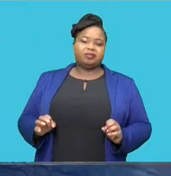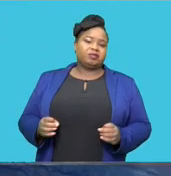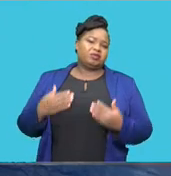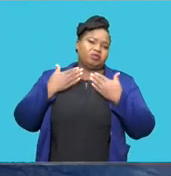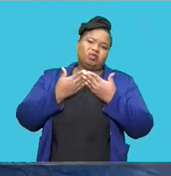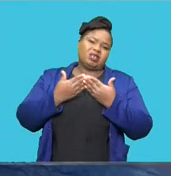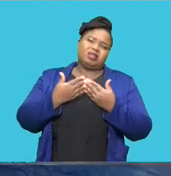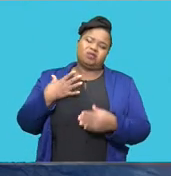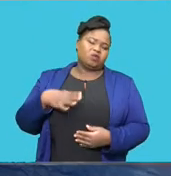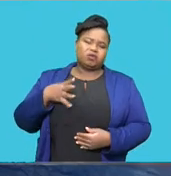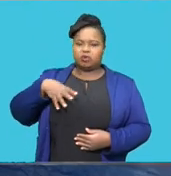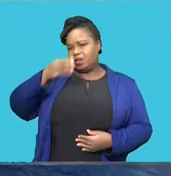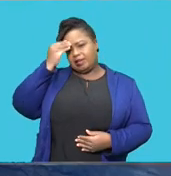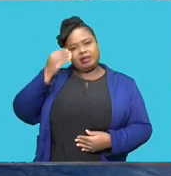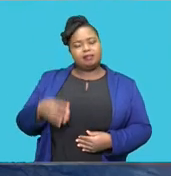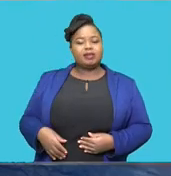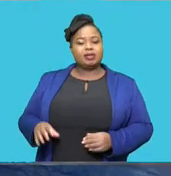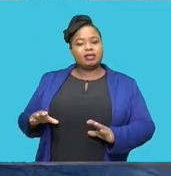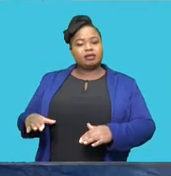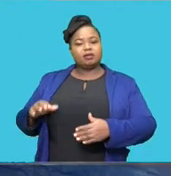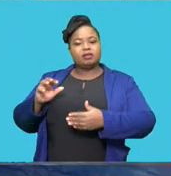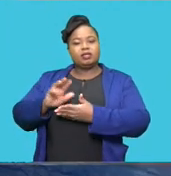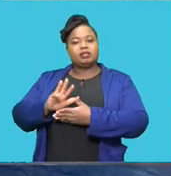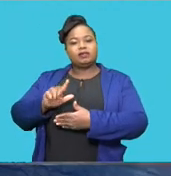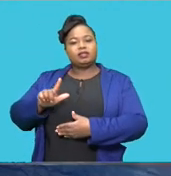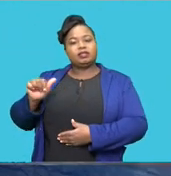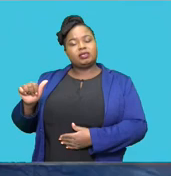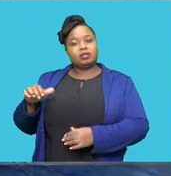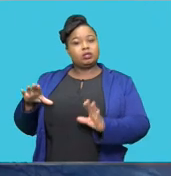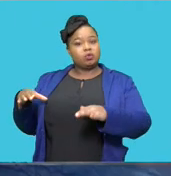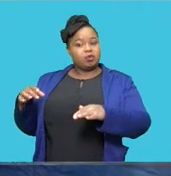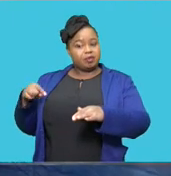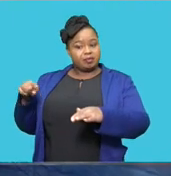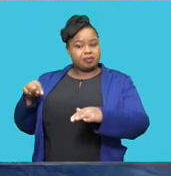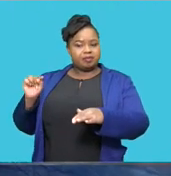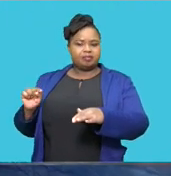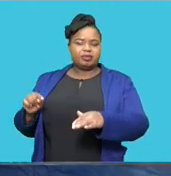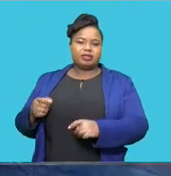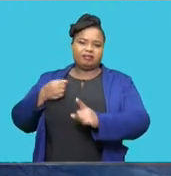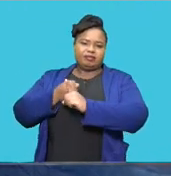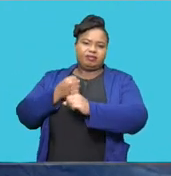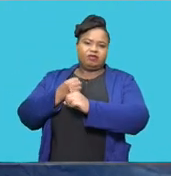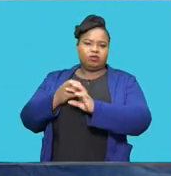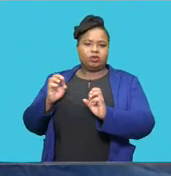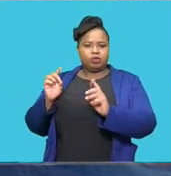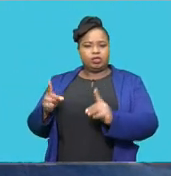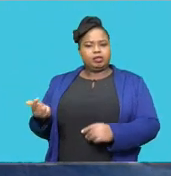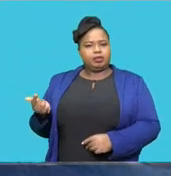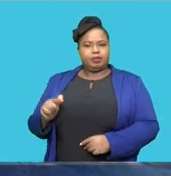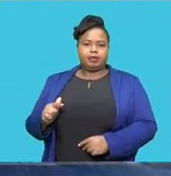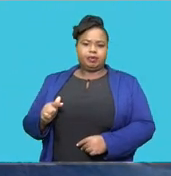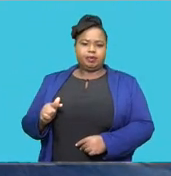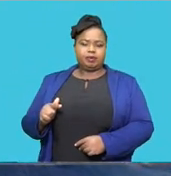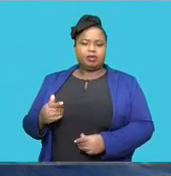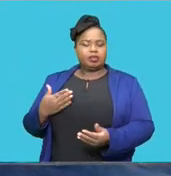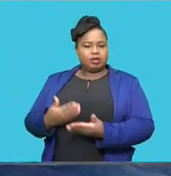which is the class of 76 and the group of 76 yibo abantu abalwela ukuthi kube nempilo enhle